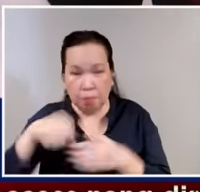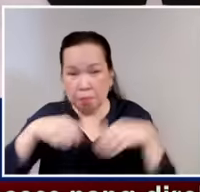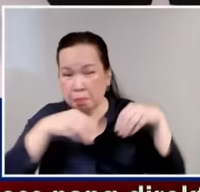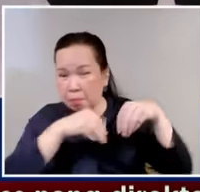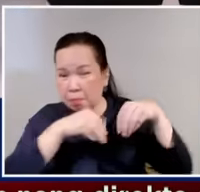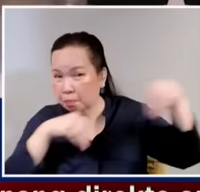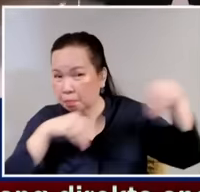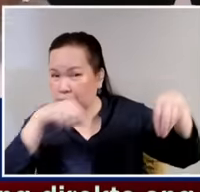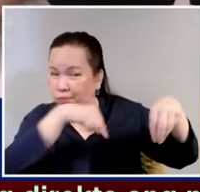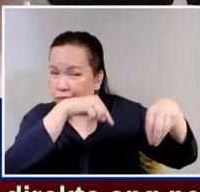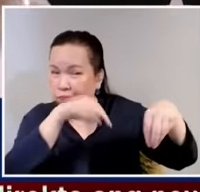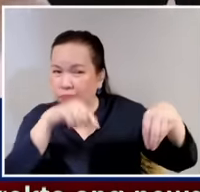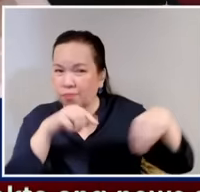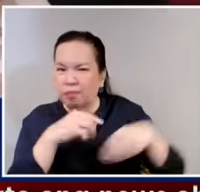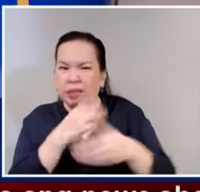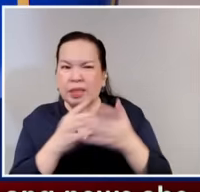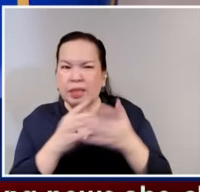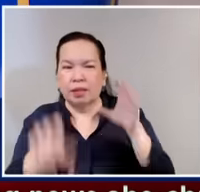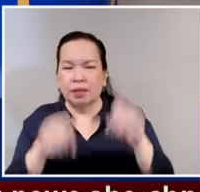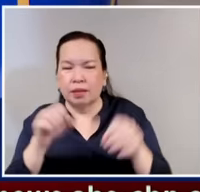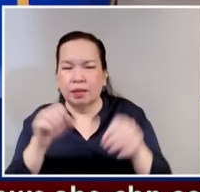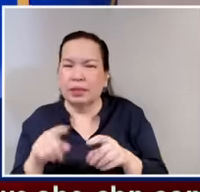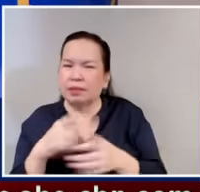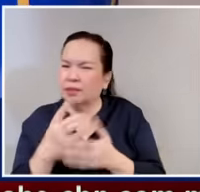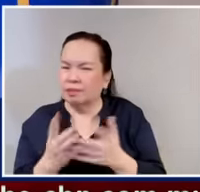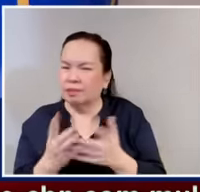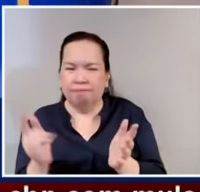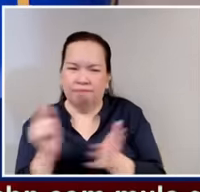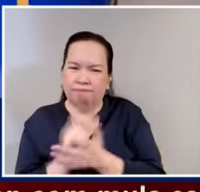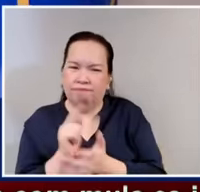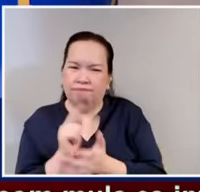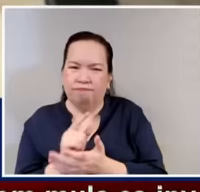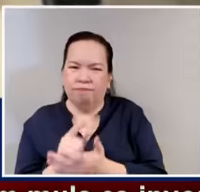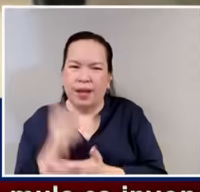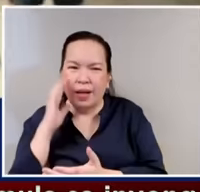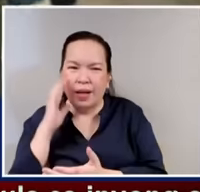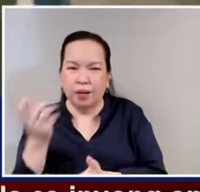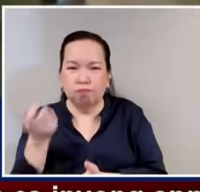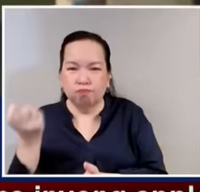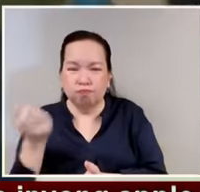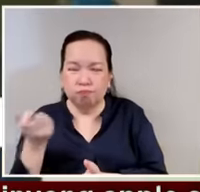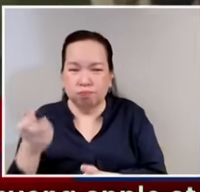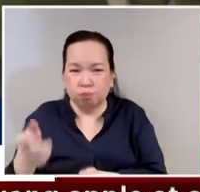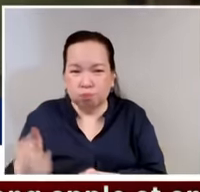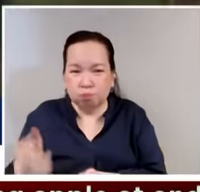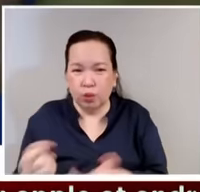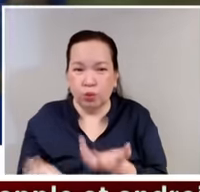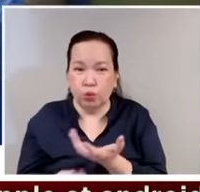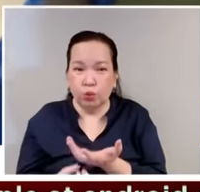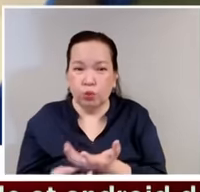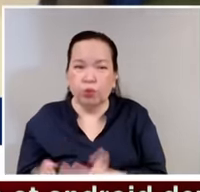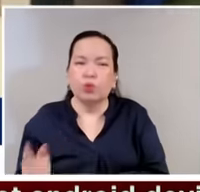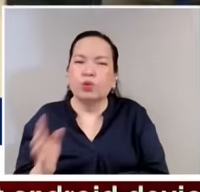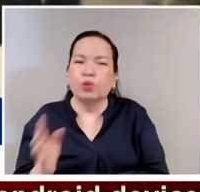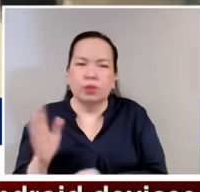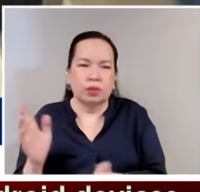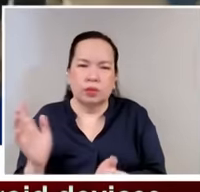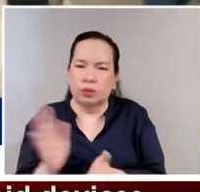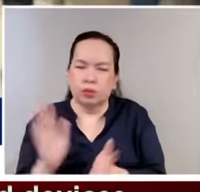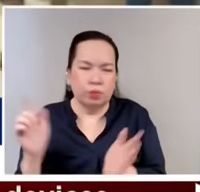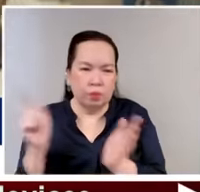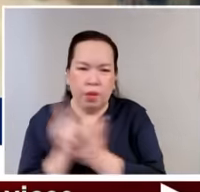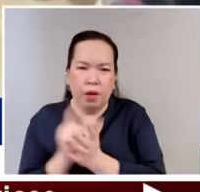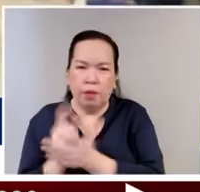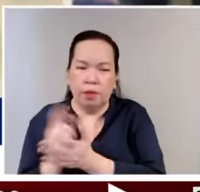May mga nakumpiskang mga kutsilyo at butane canisters. May pagtaas ng bilang sa nagdadala ng butane gases. Siguro ito